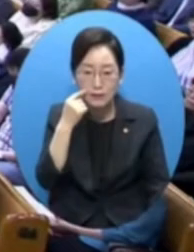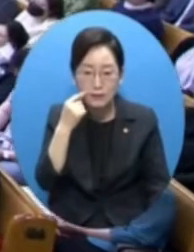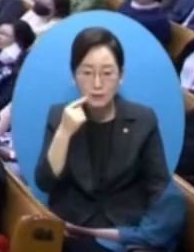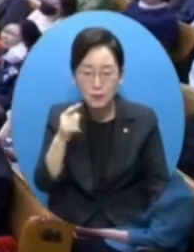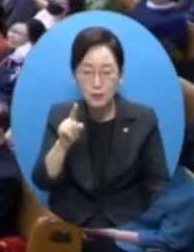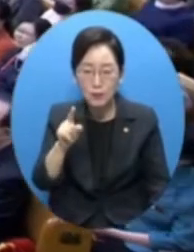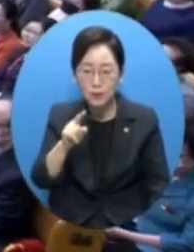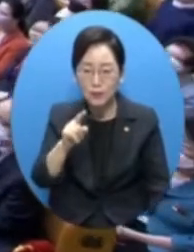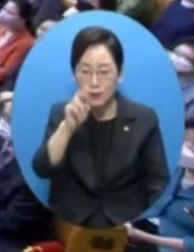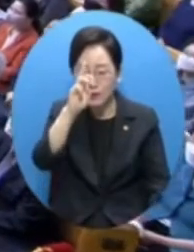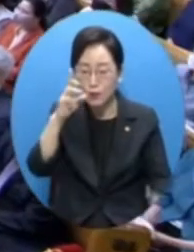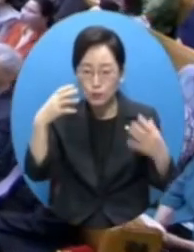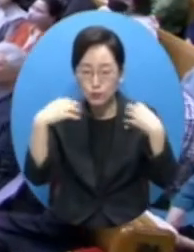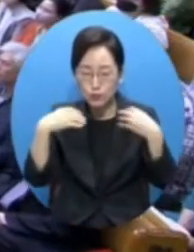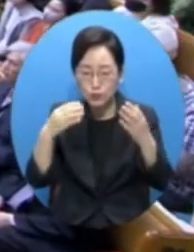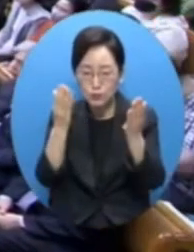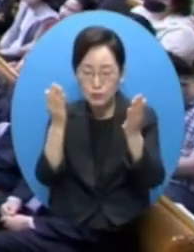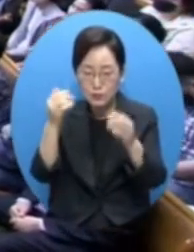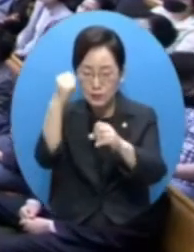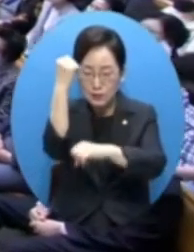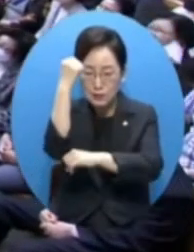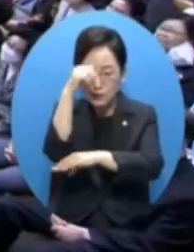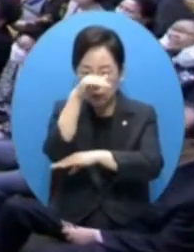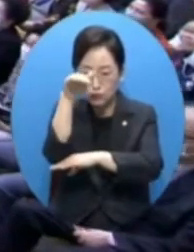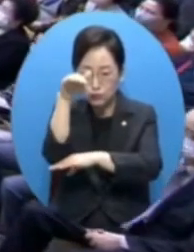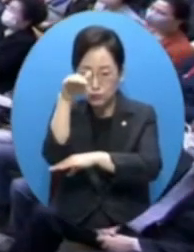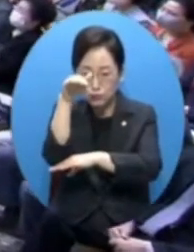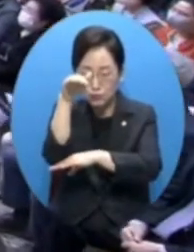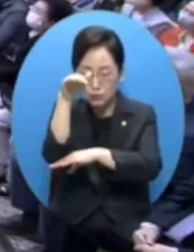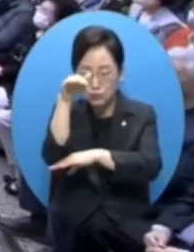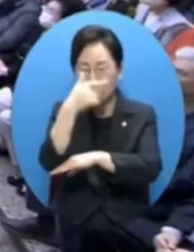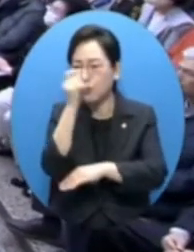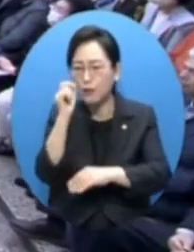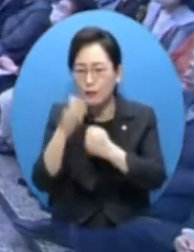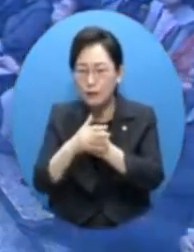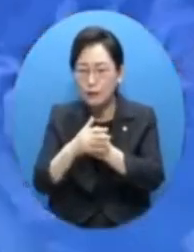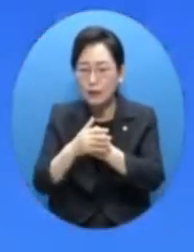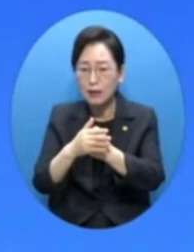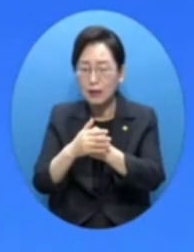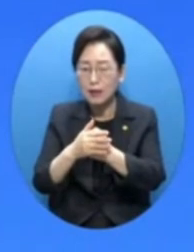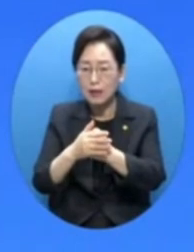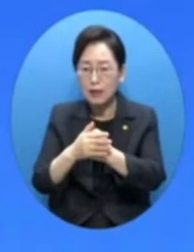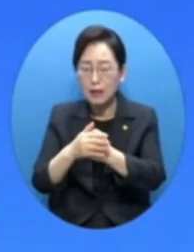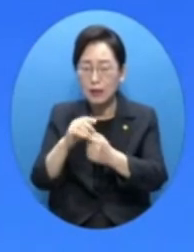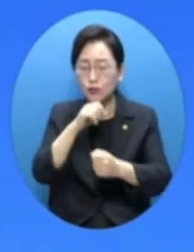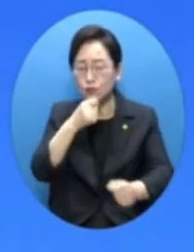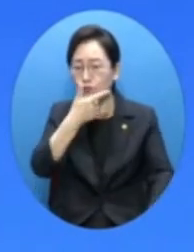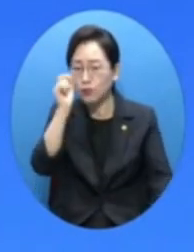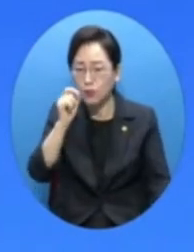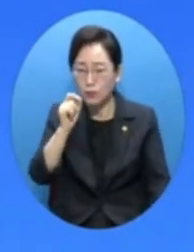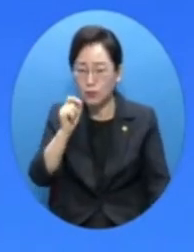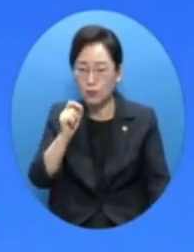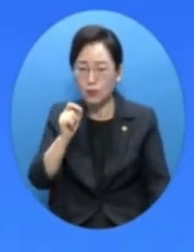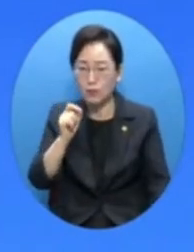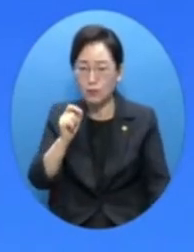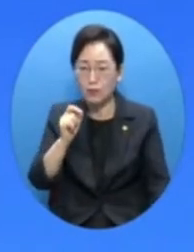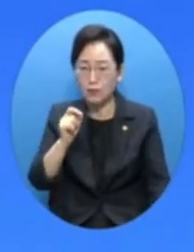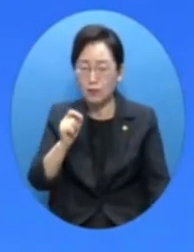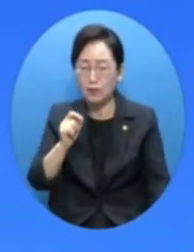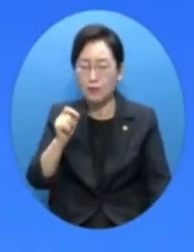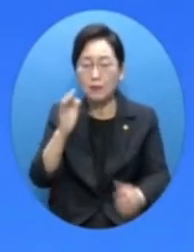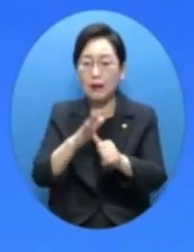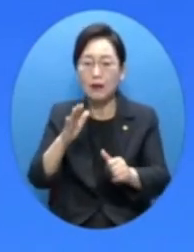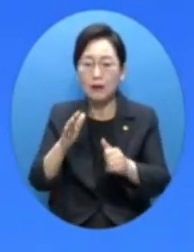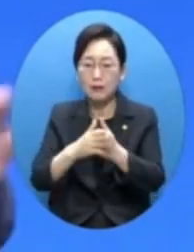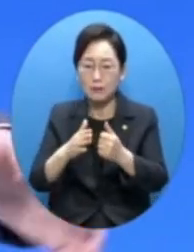나라에서 준 기준에 맞지 않아서 차상위가 된 분이 있어요. 아들이 자동차 갖고 집이 있는 분들은 기도생활 수급자